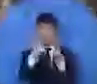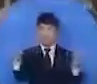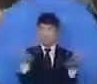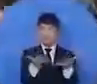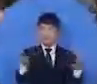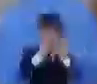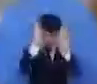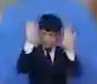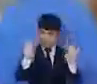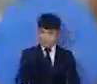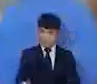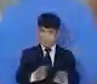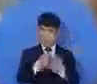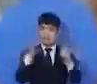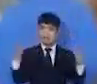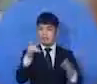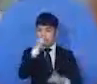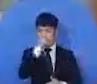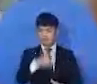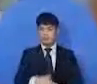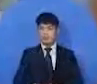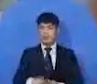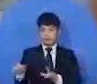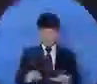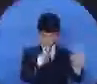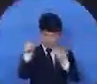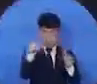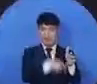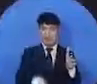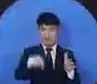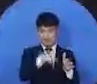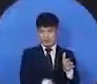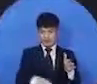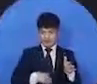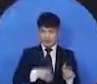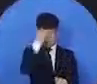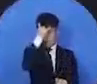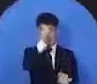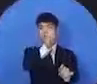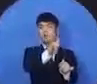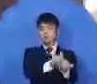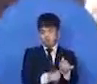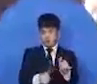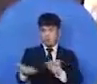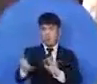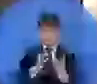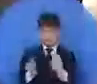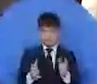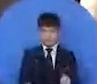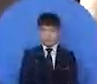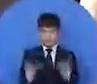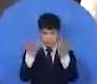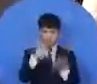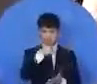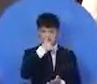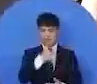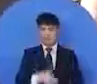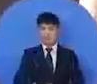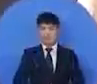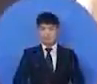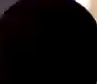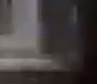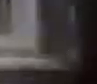천안아산 청년 일자리 박람회 가 개최됐습니다 일상 서프 실천 결의대회 가 시청 곰소 홀에서 개최